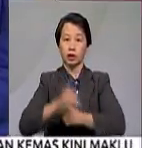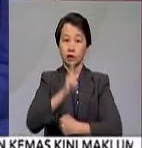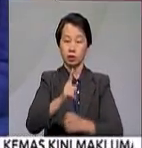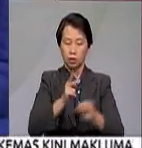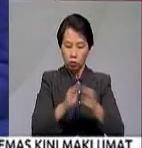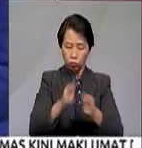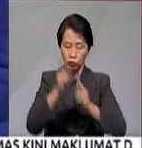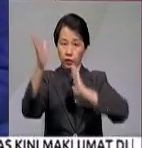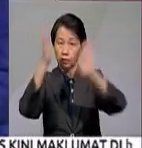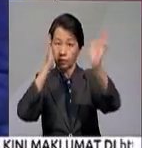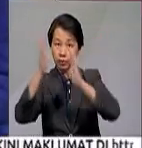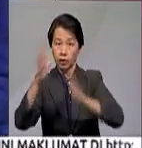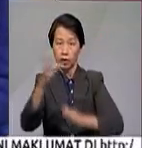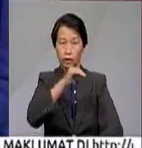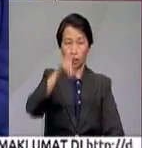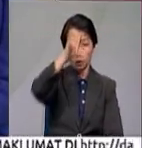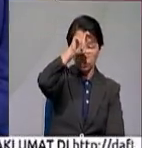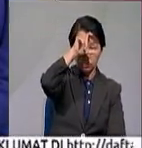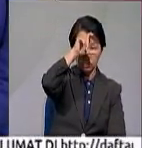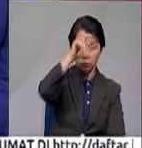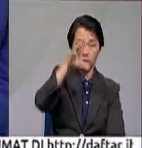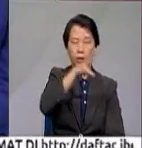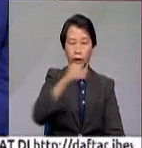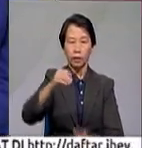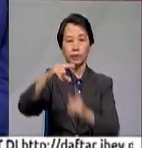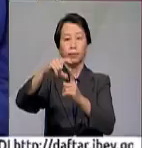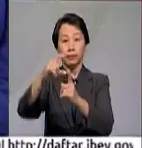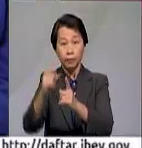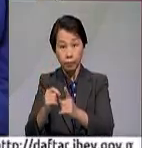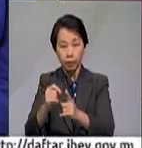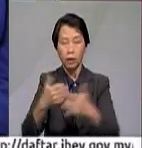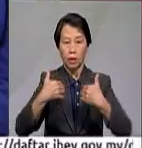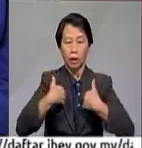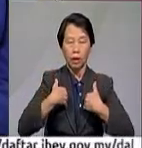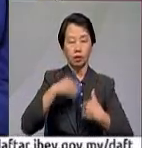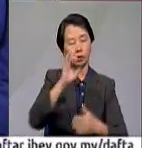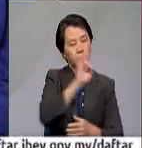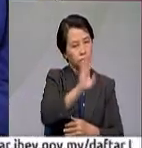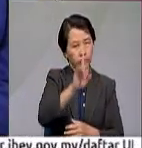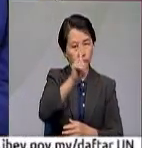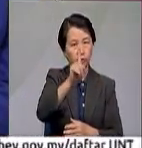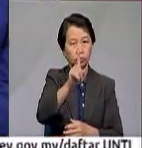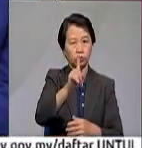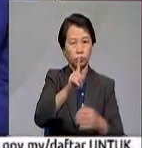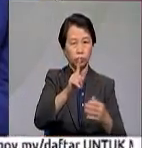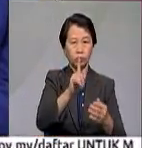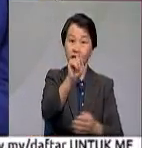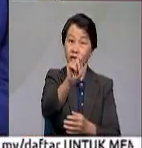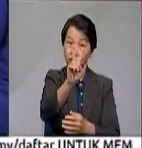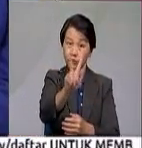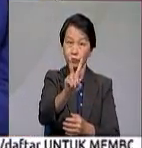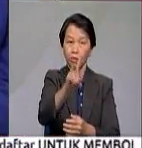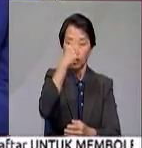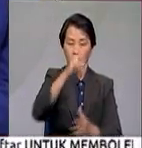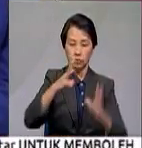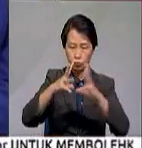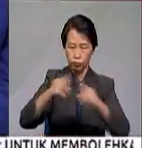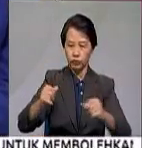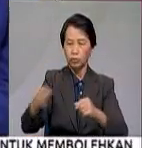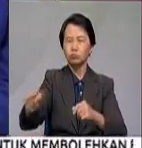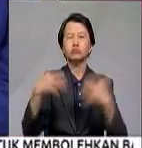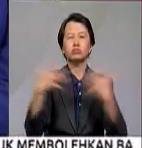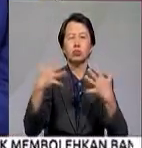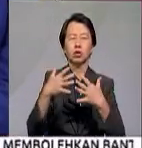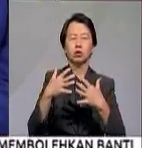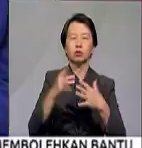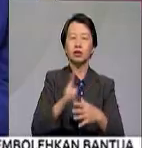usaha Malaysia dan Turki selain Pakistan dalam mewujudkan satu ataupun sebuah saluran televisyen bagi memerangi Islamofobia